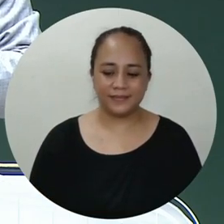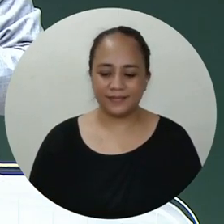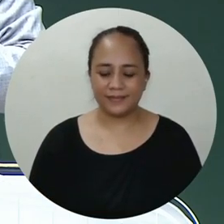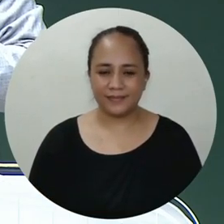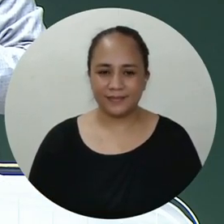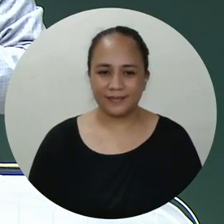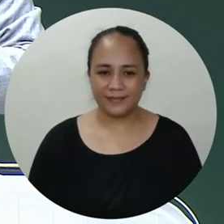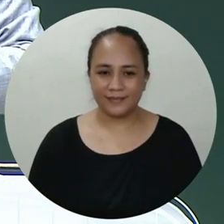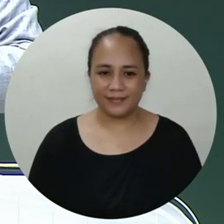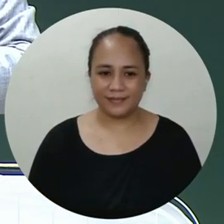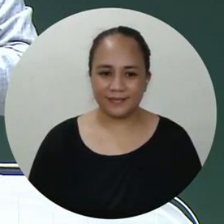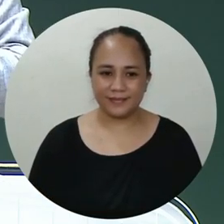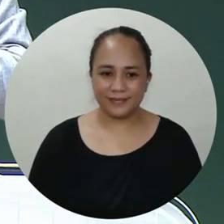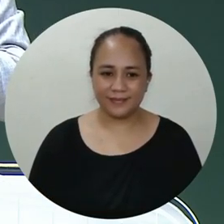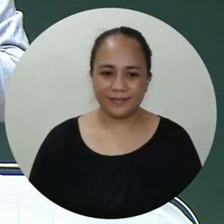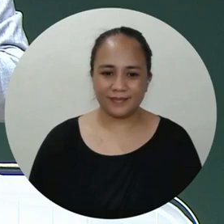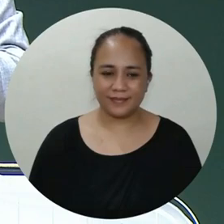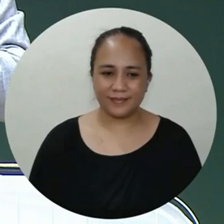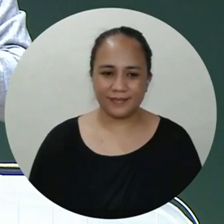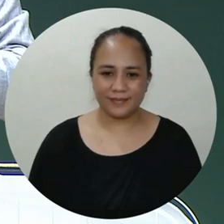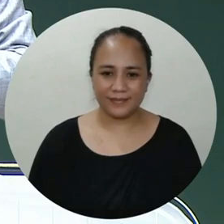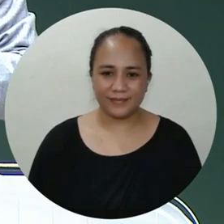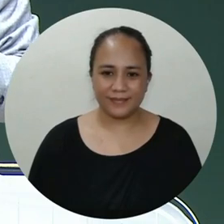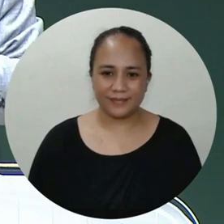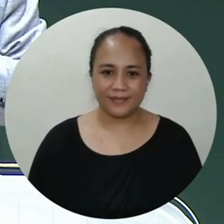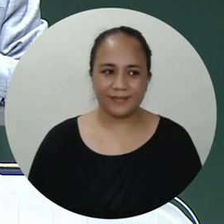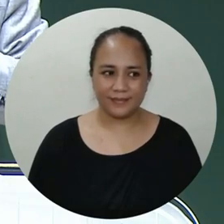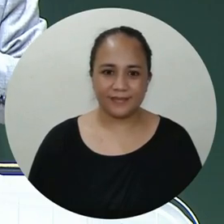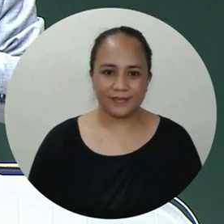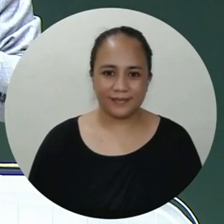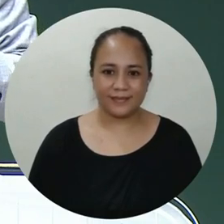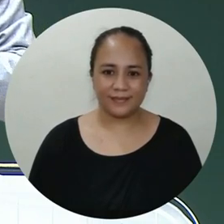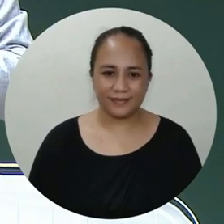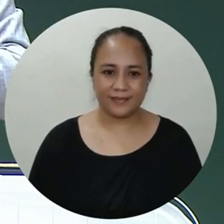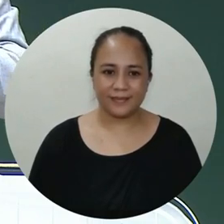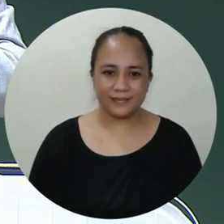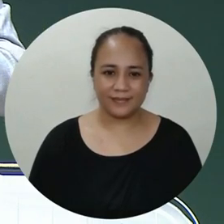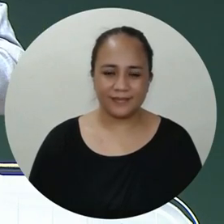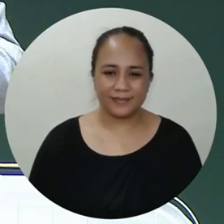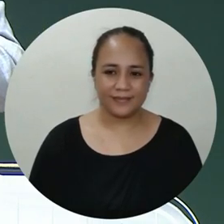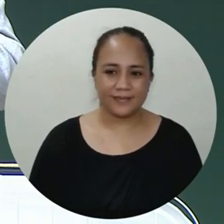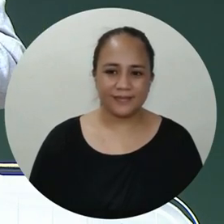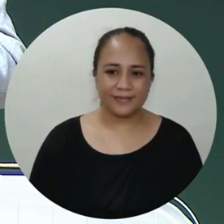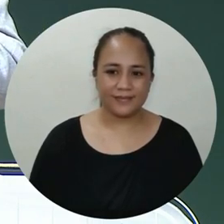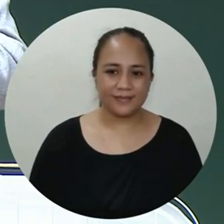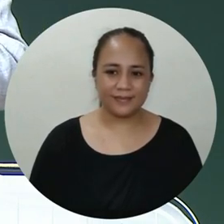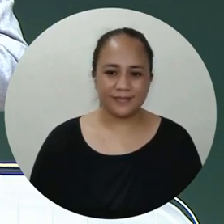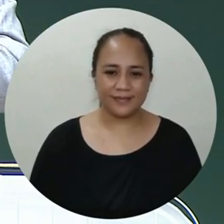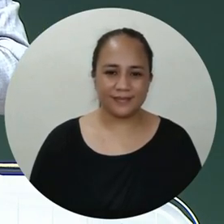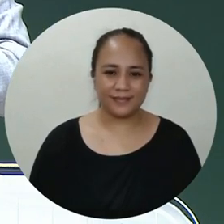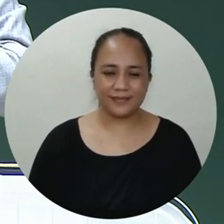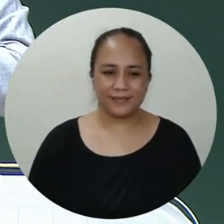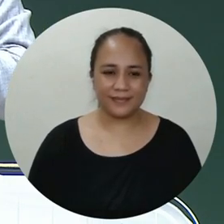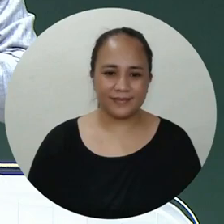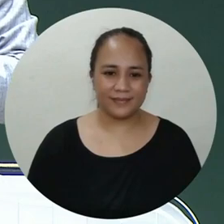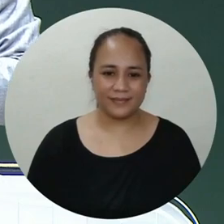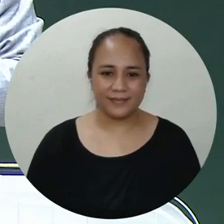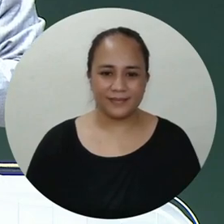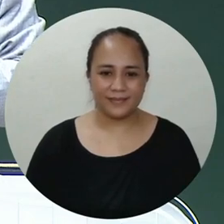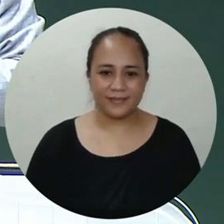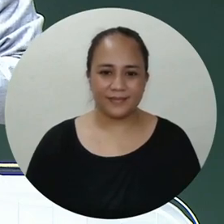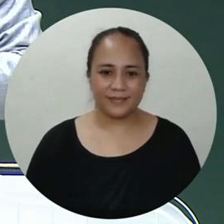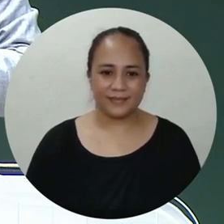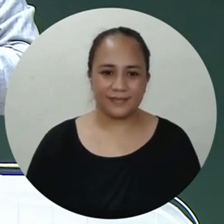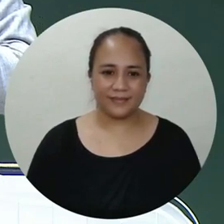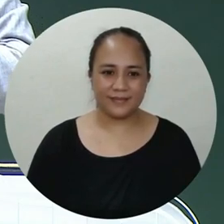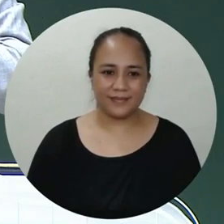교회에서 기도 시작할 때 어제 교회에서 밤 11시에 교회 와서 새벽 기도할 때까지 우리 교회는 우리나라는